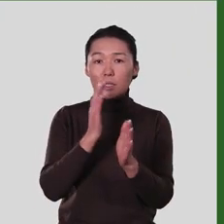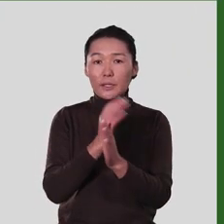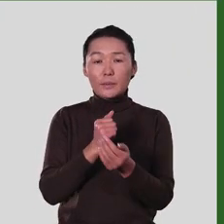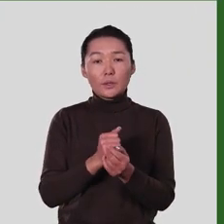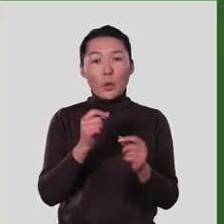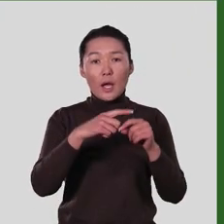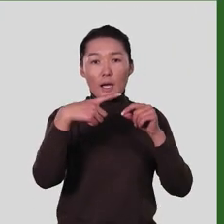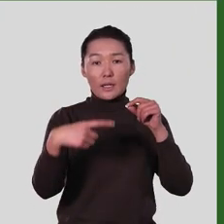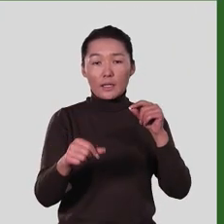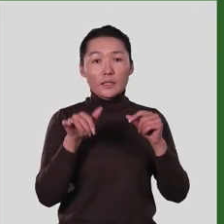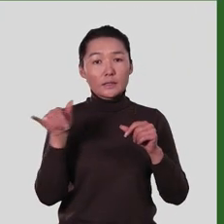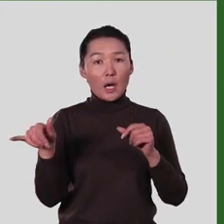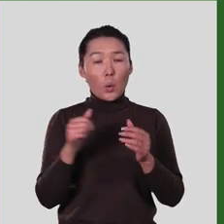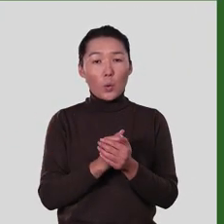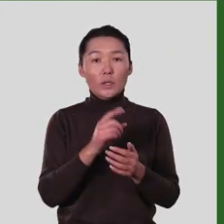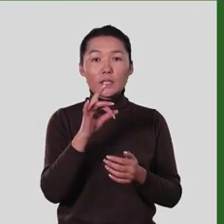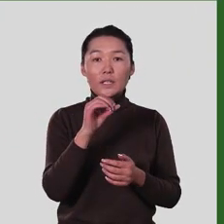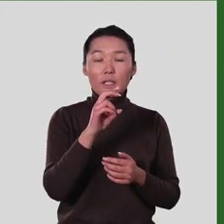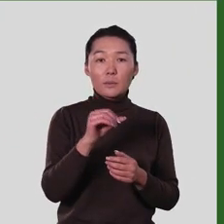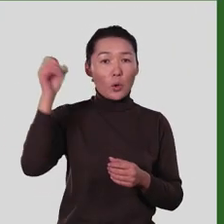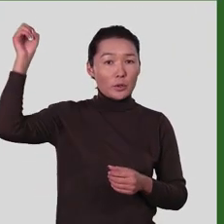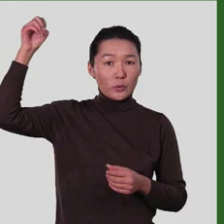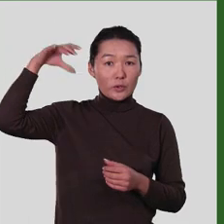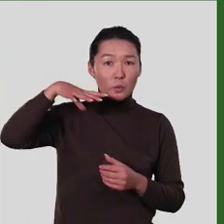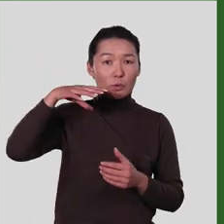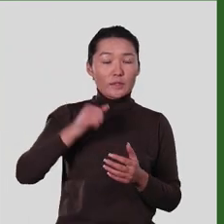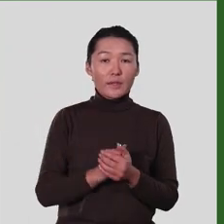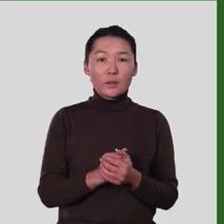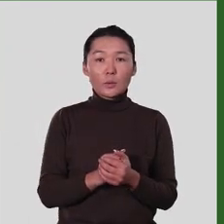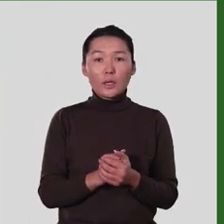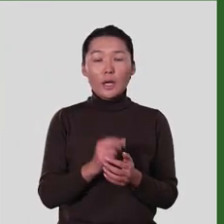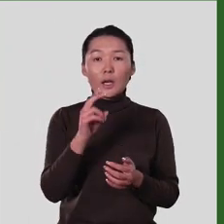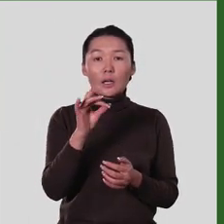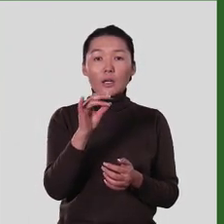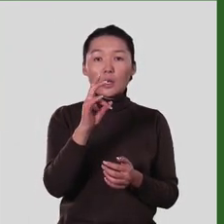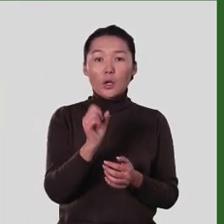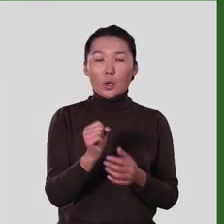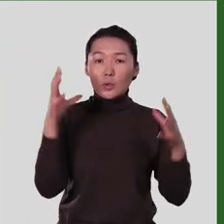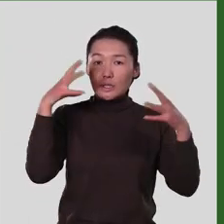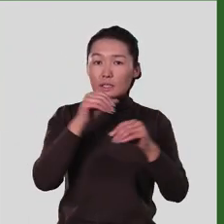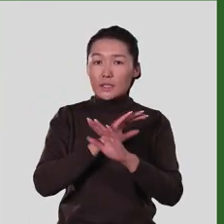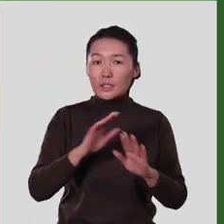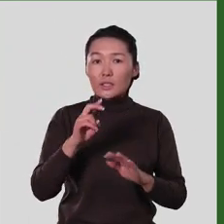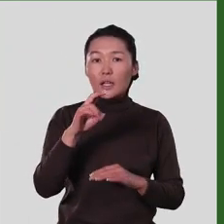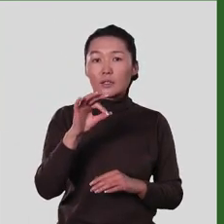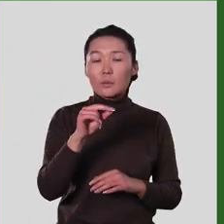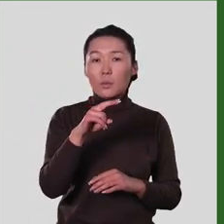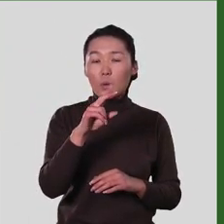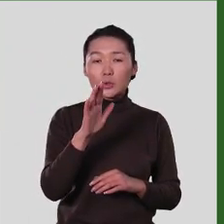них расположены ребром к солнечному свету. Крона не затеняет почву,